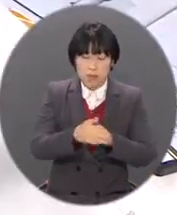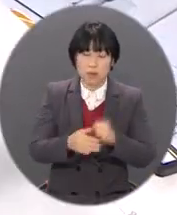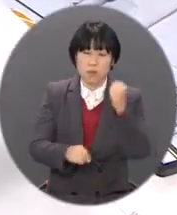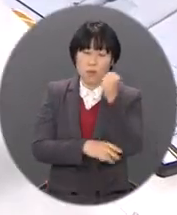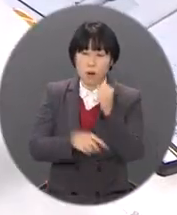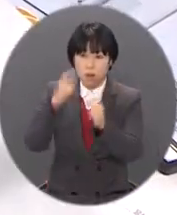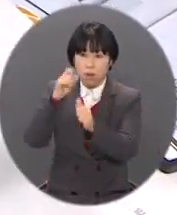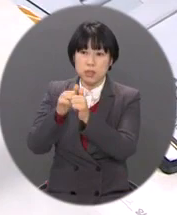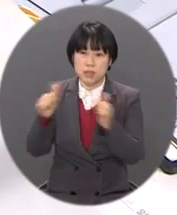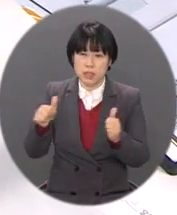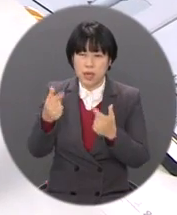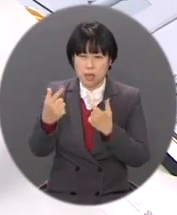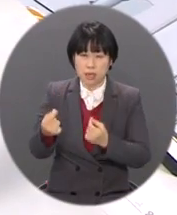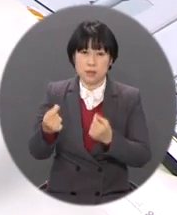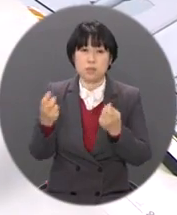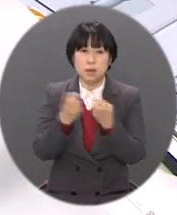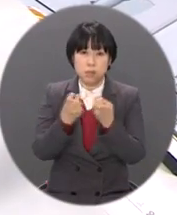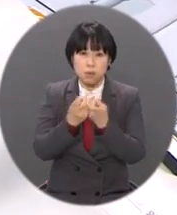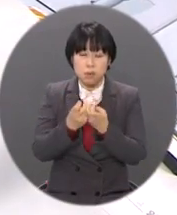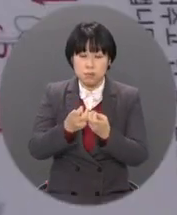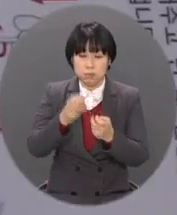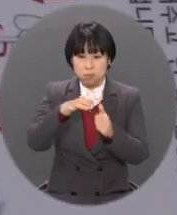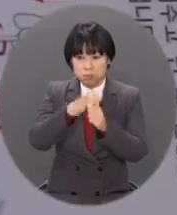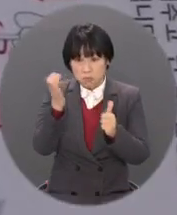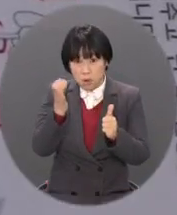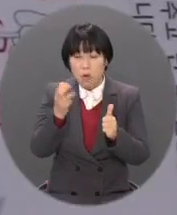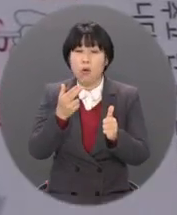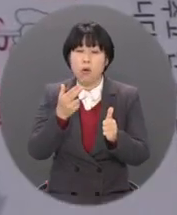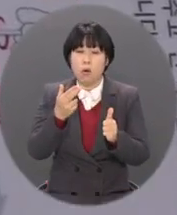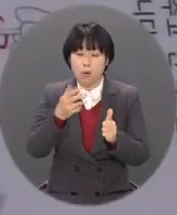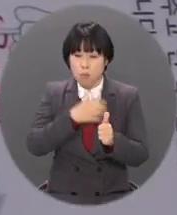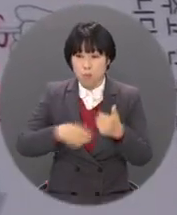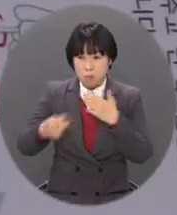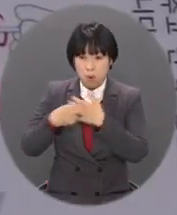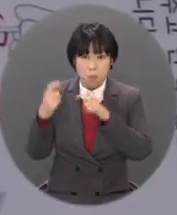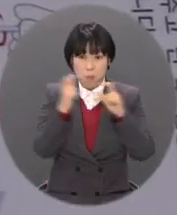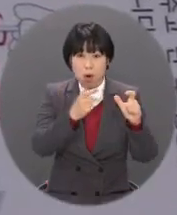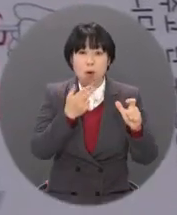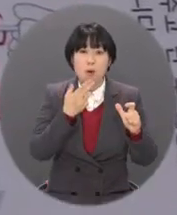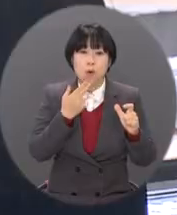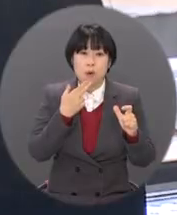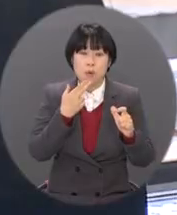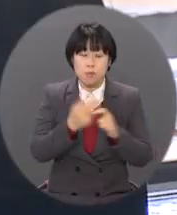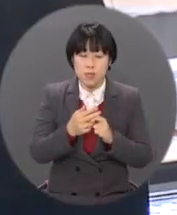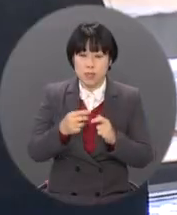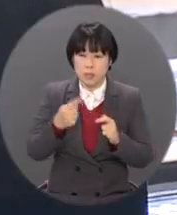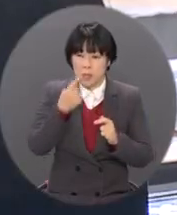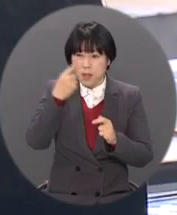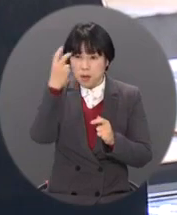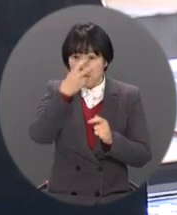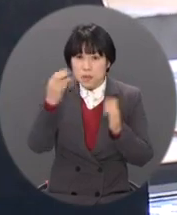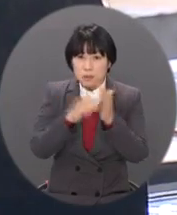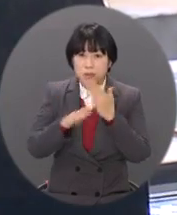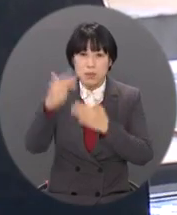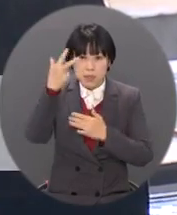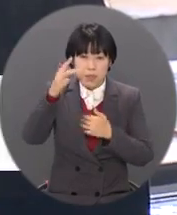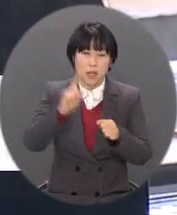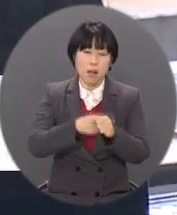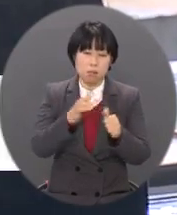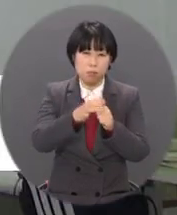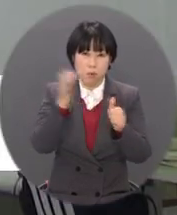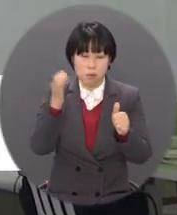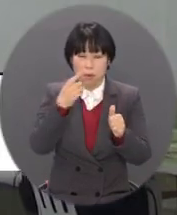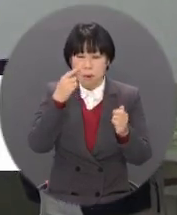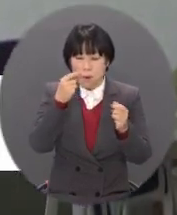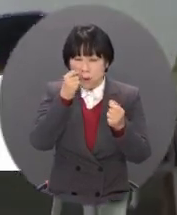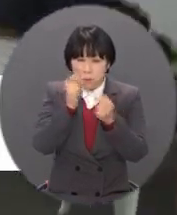적용됩니다. 격리 해제도 보건소에 별도 통보 없이 검체 채취일로부터 7일 후 자동 해제됩니다. 밀접